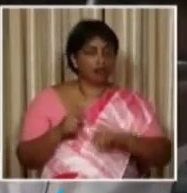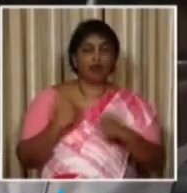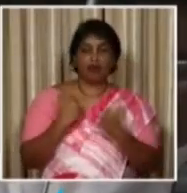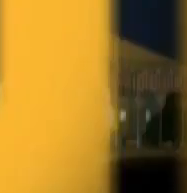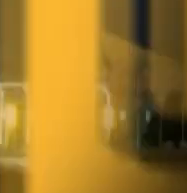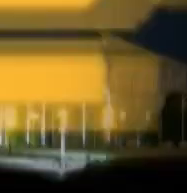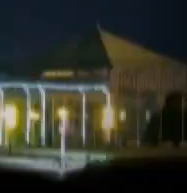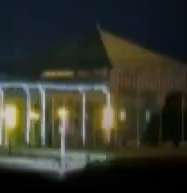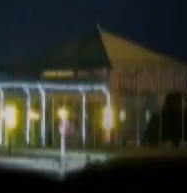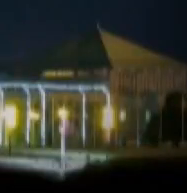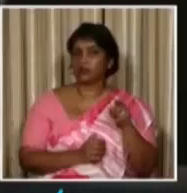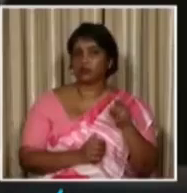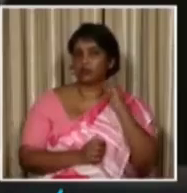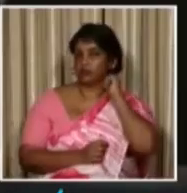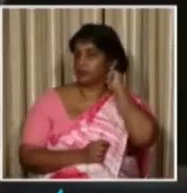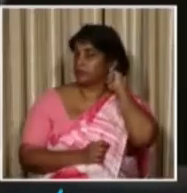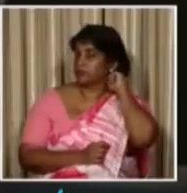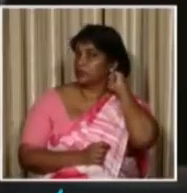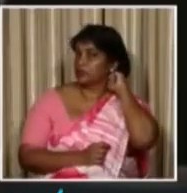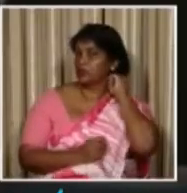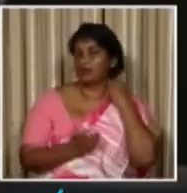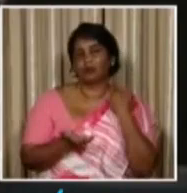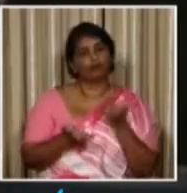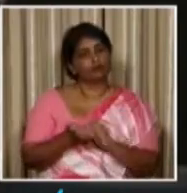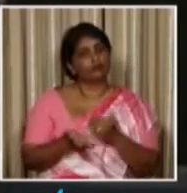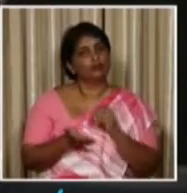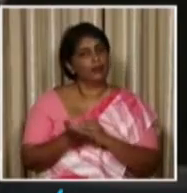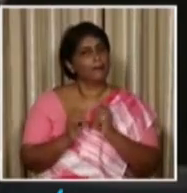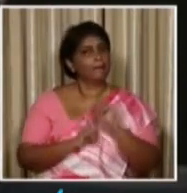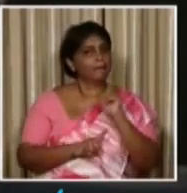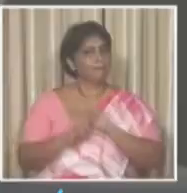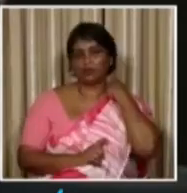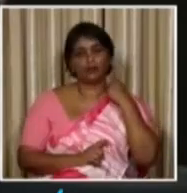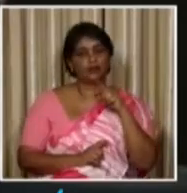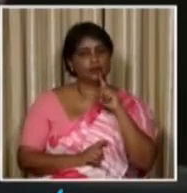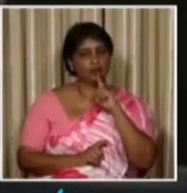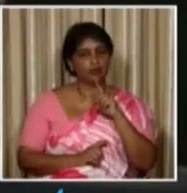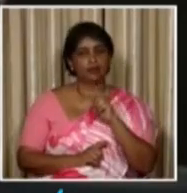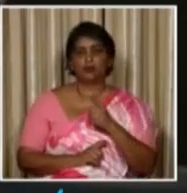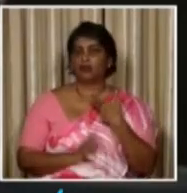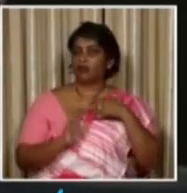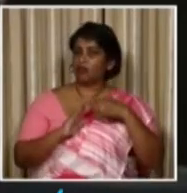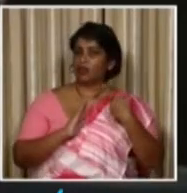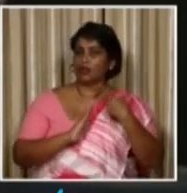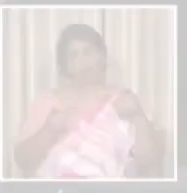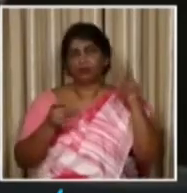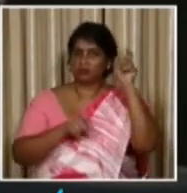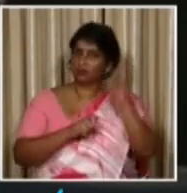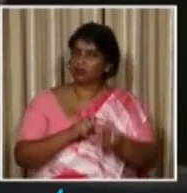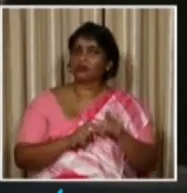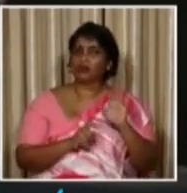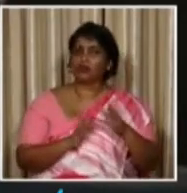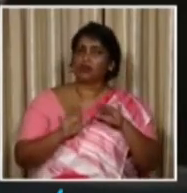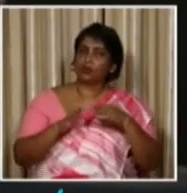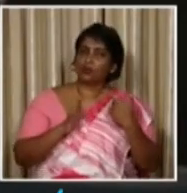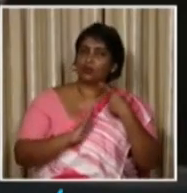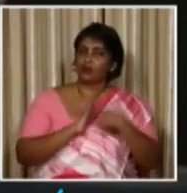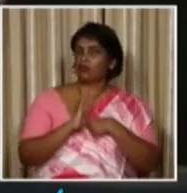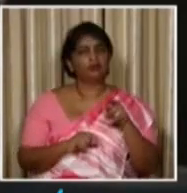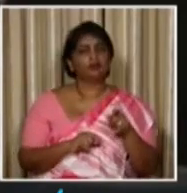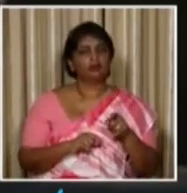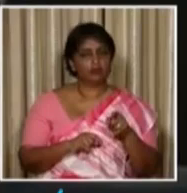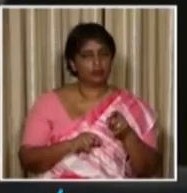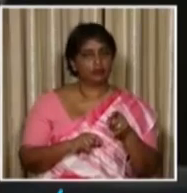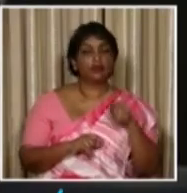කරගෙන මම දිගින් දිගටම මේ පාර්ලිමේන්තුවේ කියලා තියෙනවා කවුරු රටේ ජනාධිපති වුණත් කවුරු රටේ මුදල් ලැබති